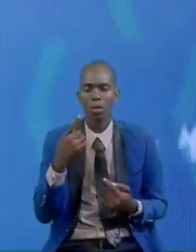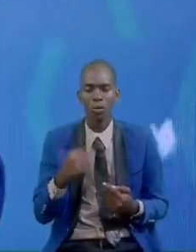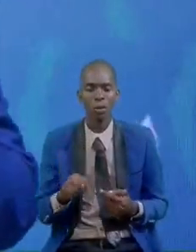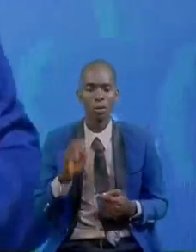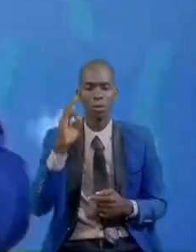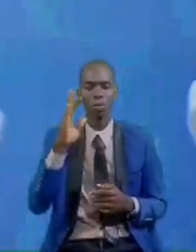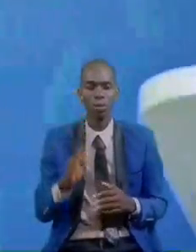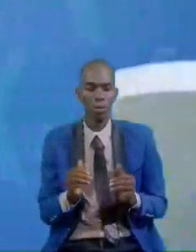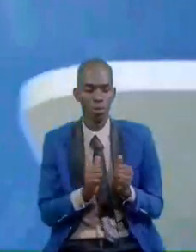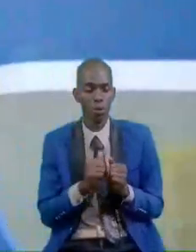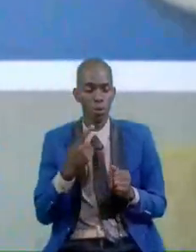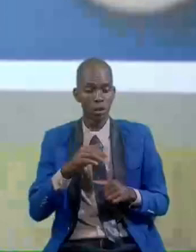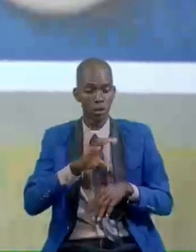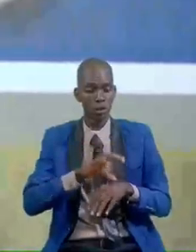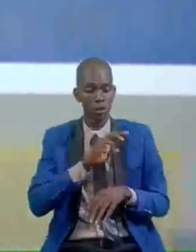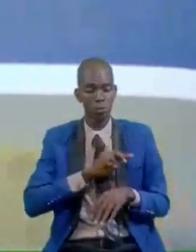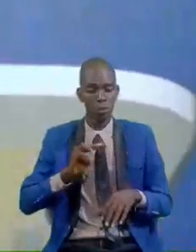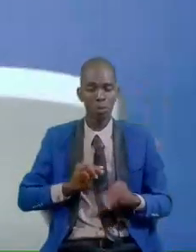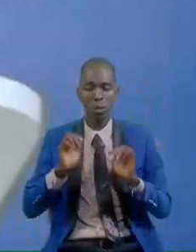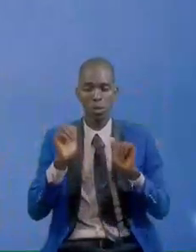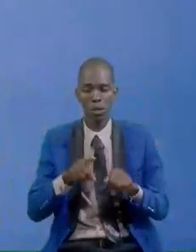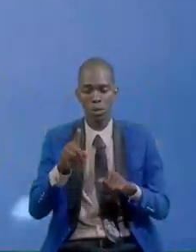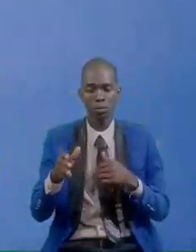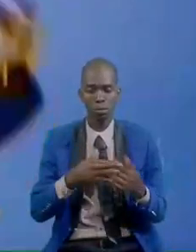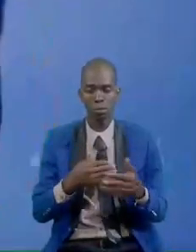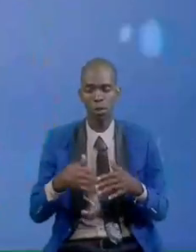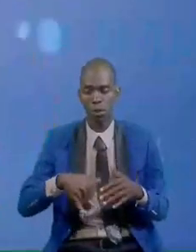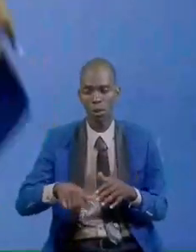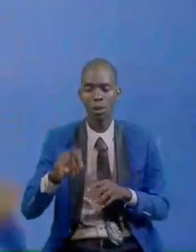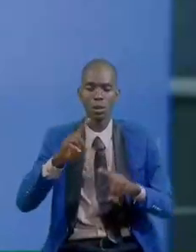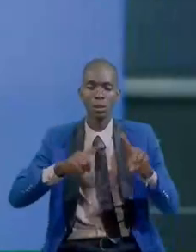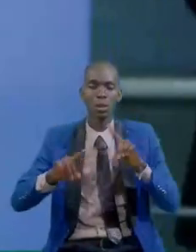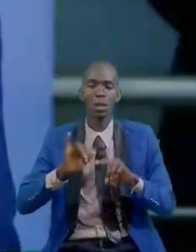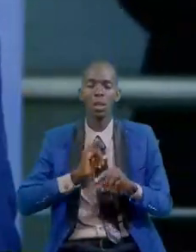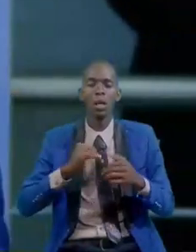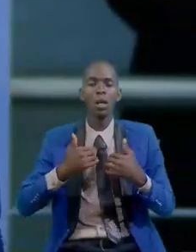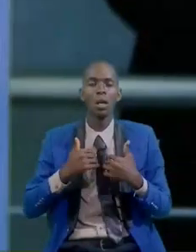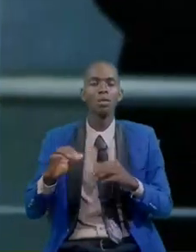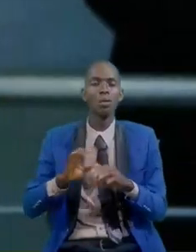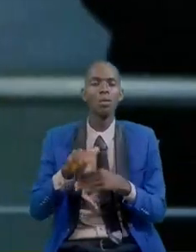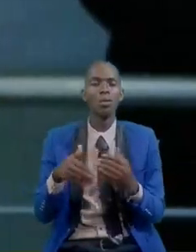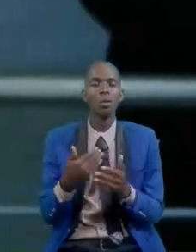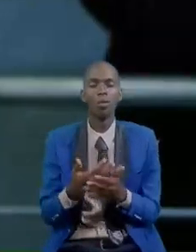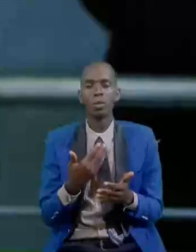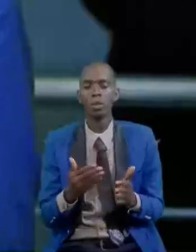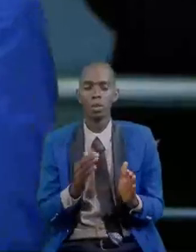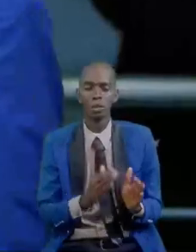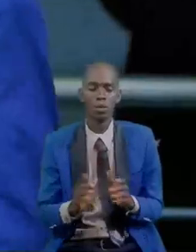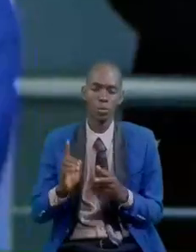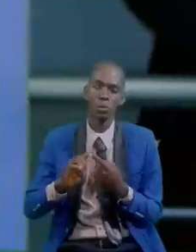certains membres, est-ce que tu peux dire, j'ai fait toutes ces choses par ta